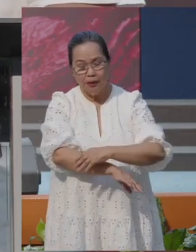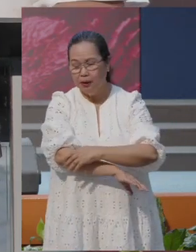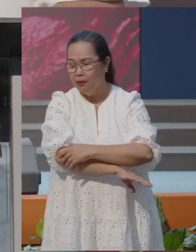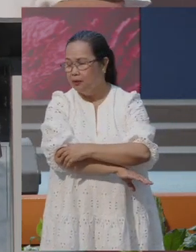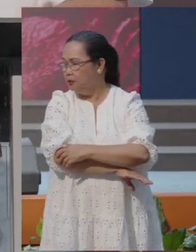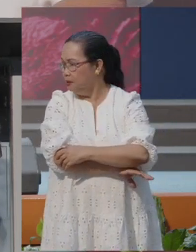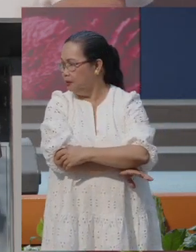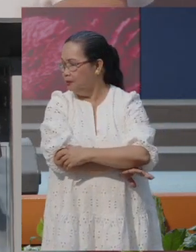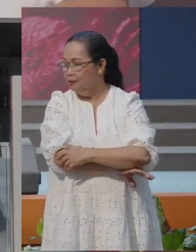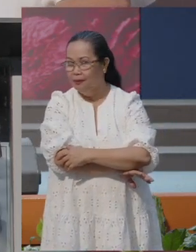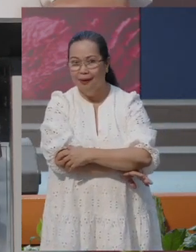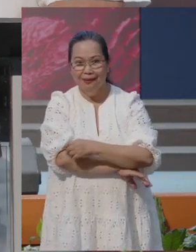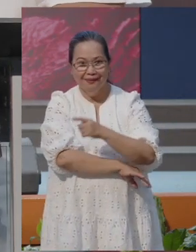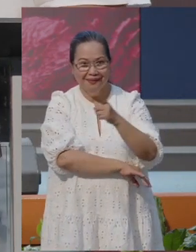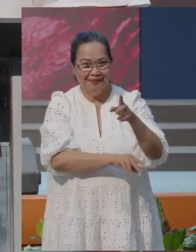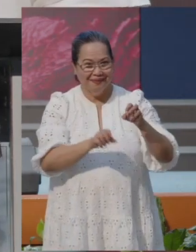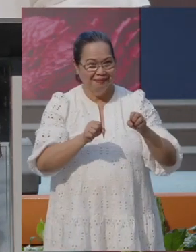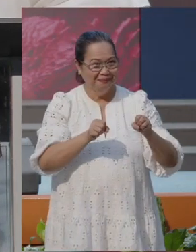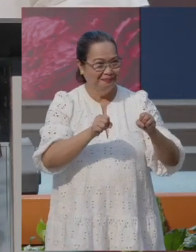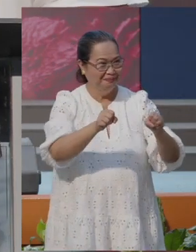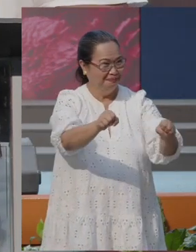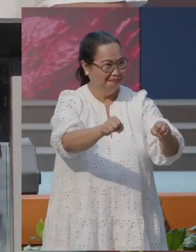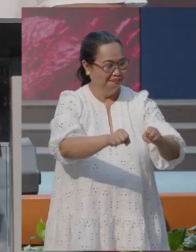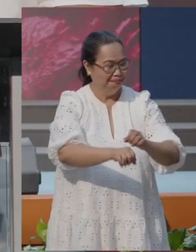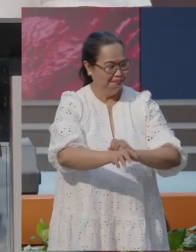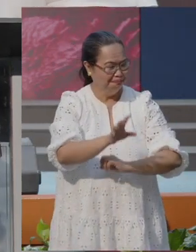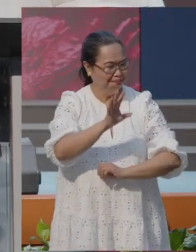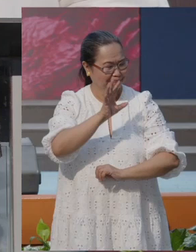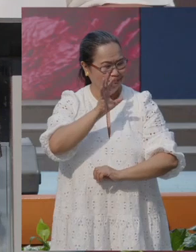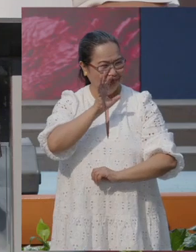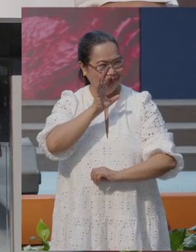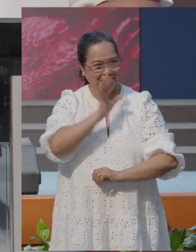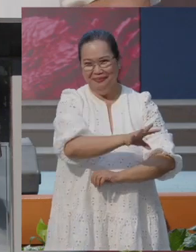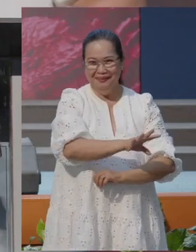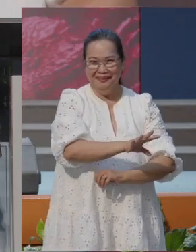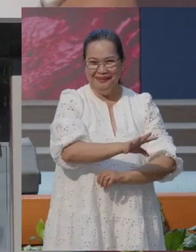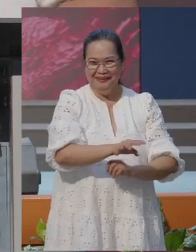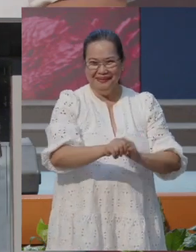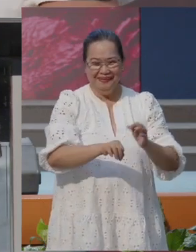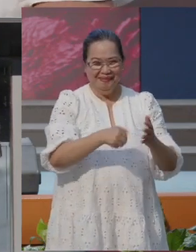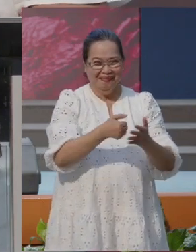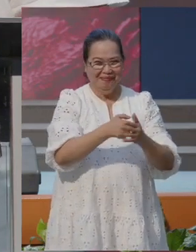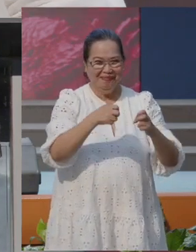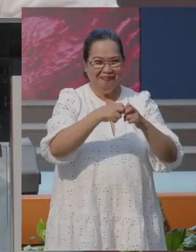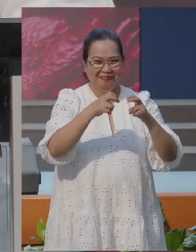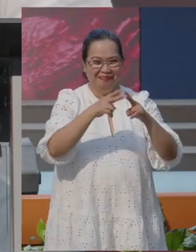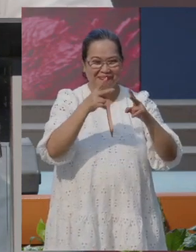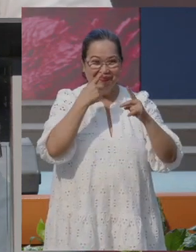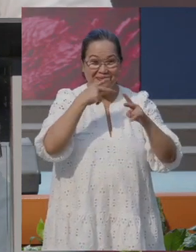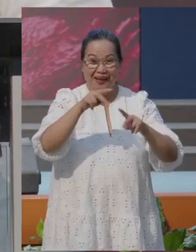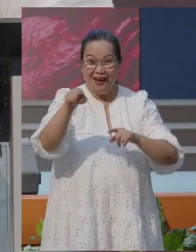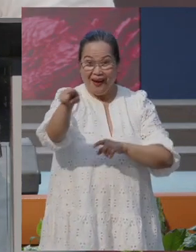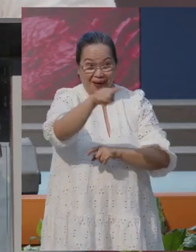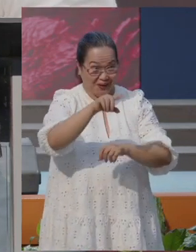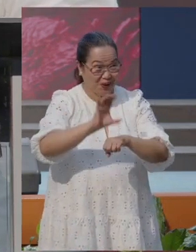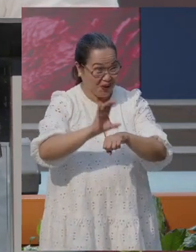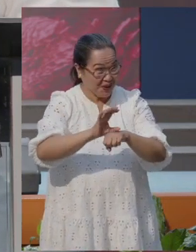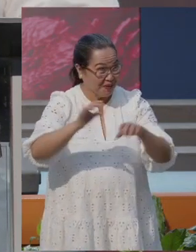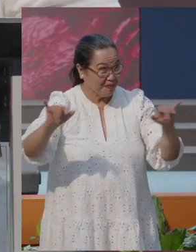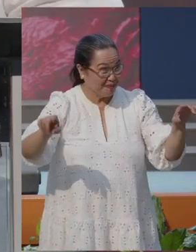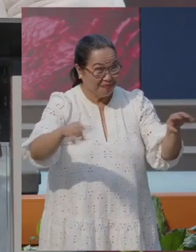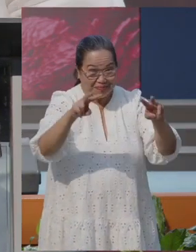kahit nakikita nyo sa kalye, o di kaya kahit nakikita nyo sa church,